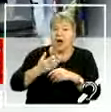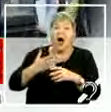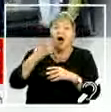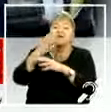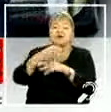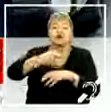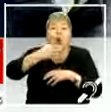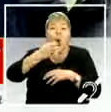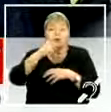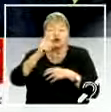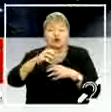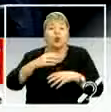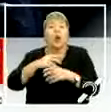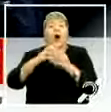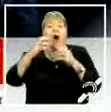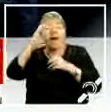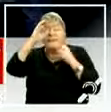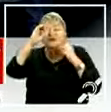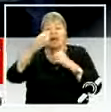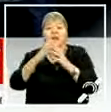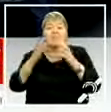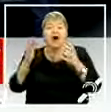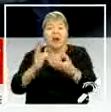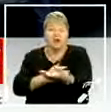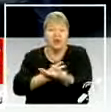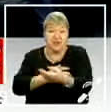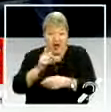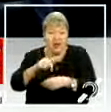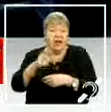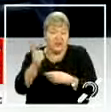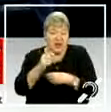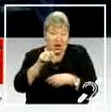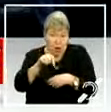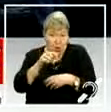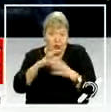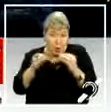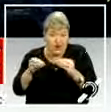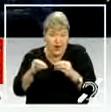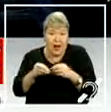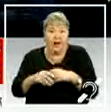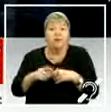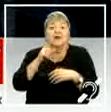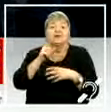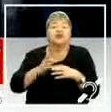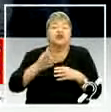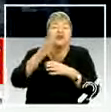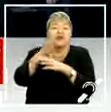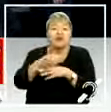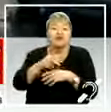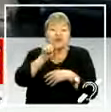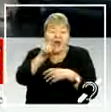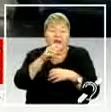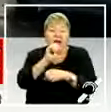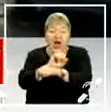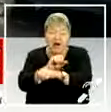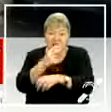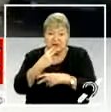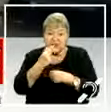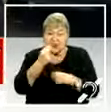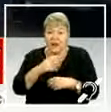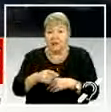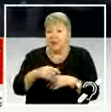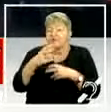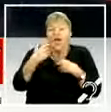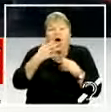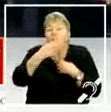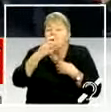de consulul Marii Britanii în România în arest, conform procedurilor internaționale. Consulul nu a dorit să